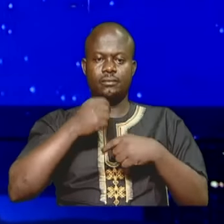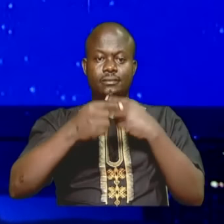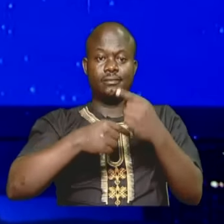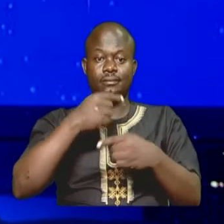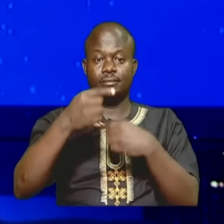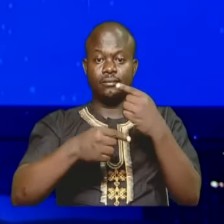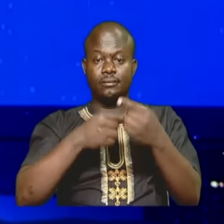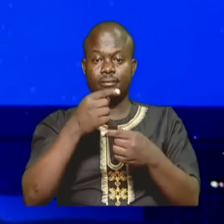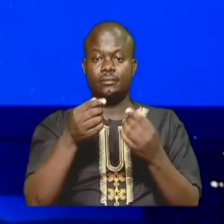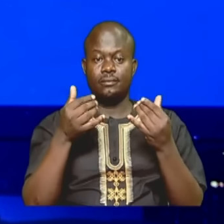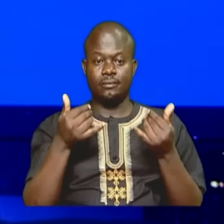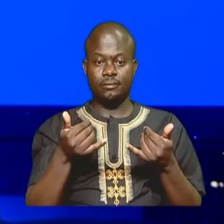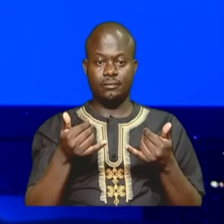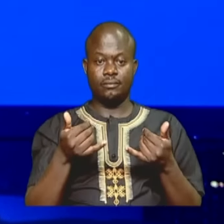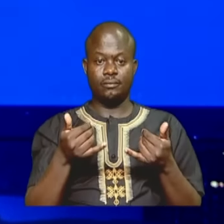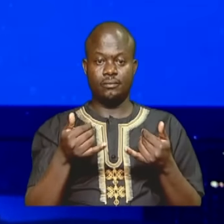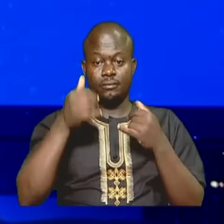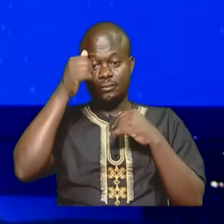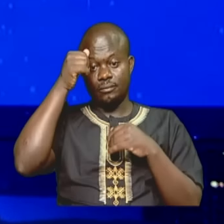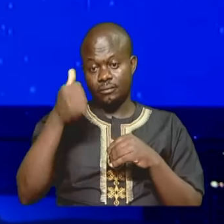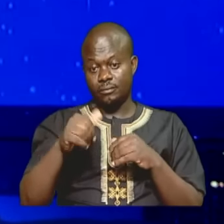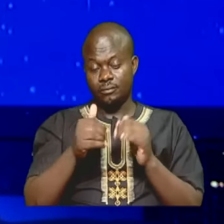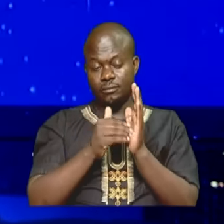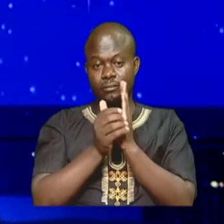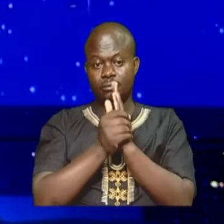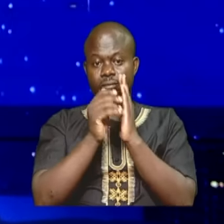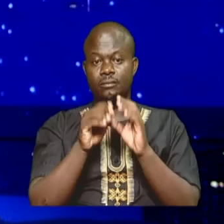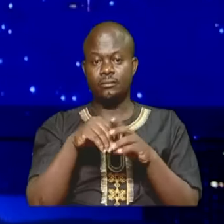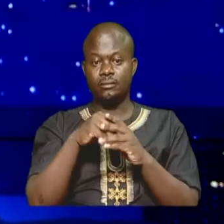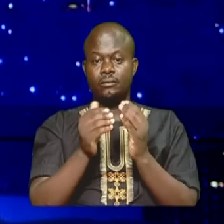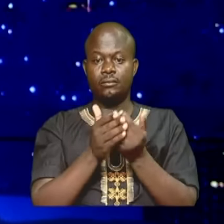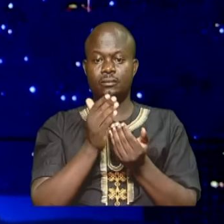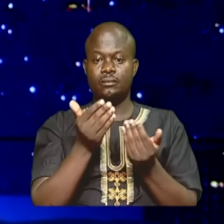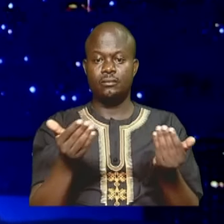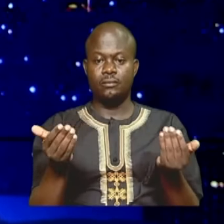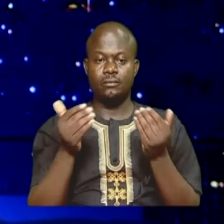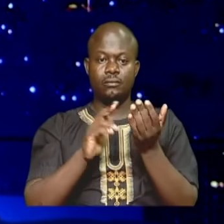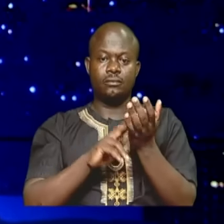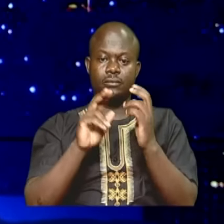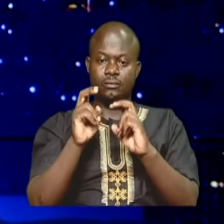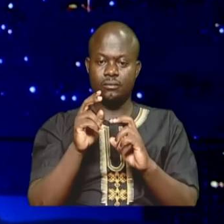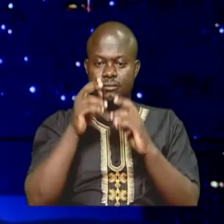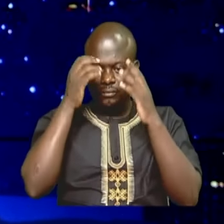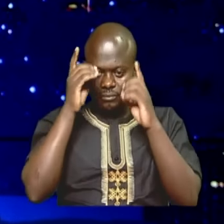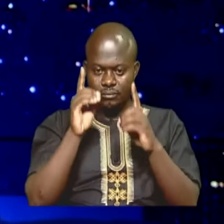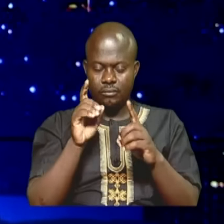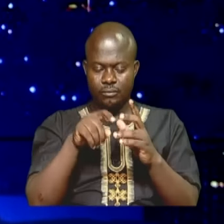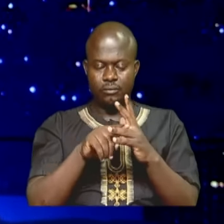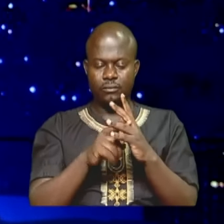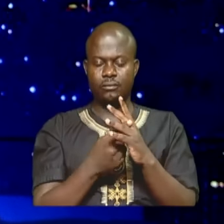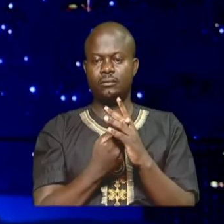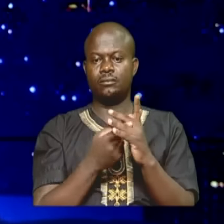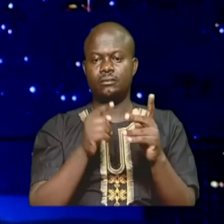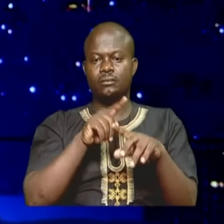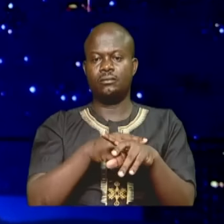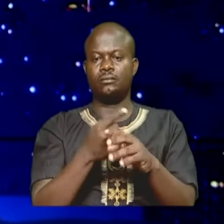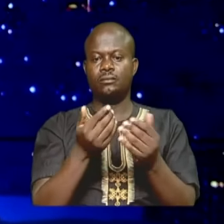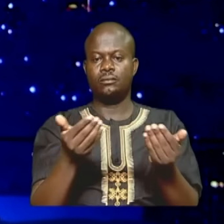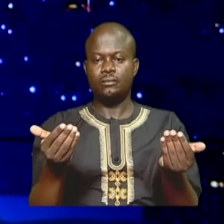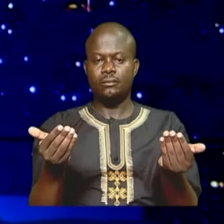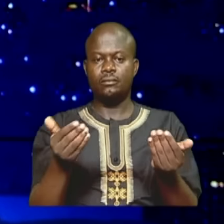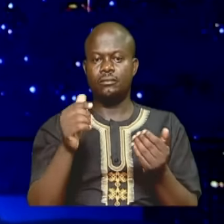mukomeje gukurikira abahanga n'inzobere mu burezi bw'umwana bemeza ku ireme ry'uburezi rikwiye gutangira igihe umwana